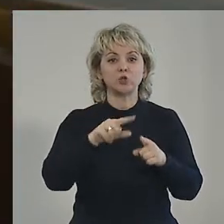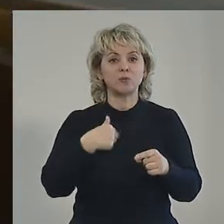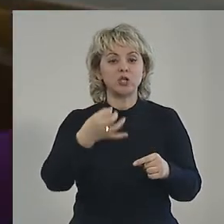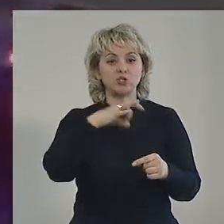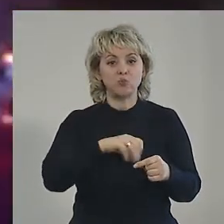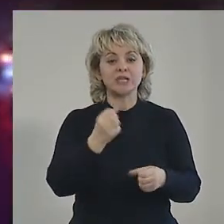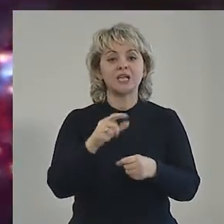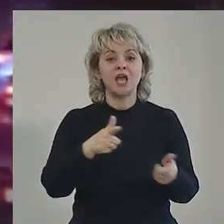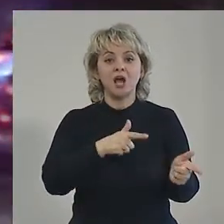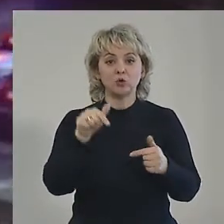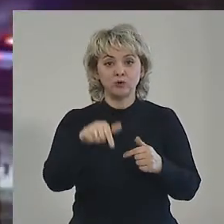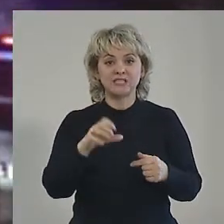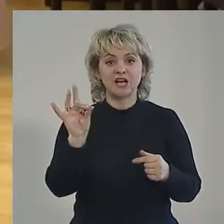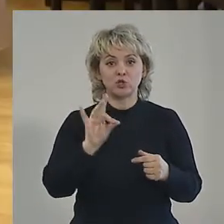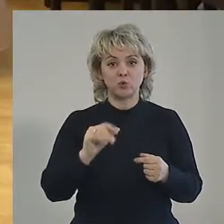они варятся в Ростове.